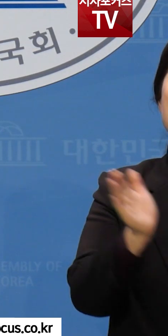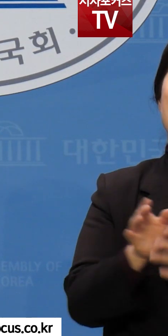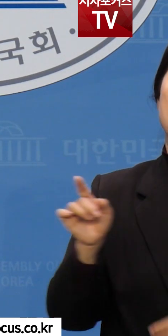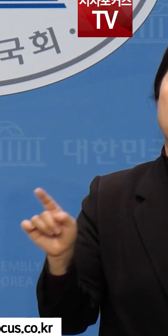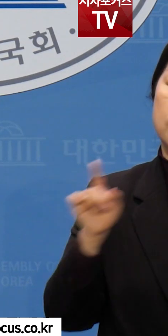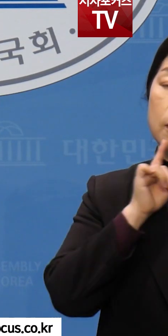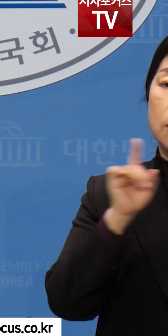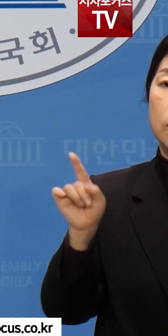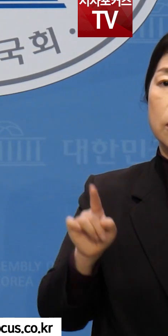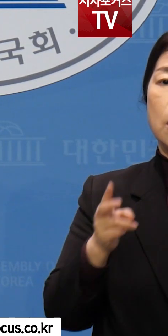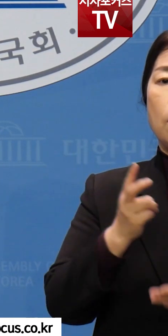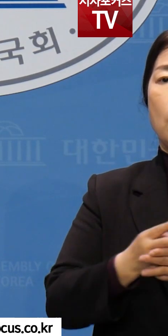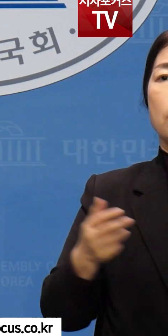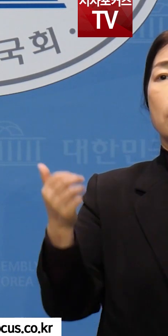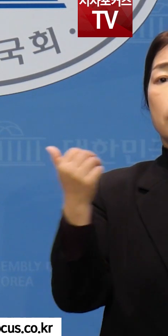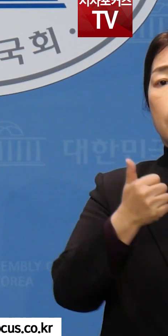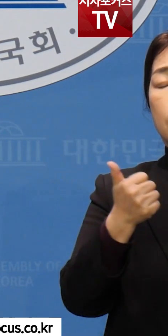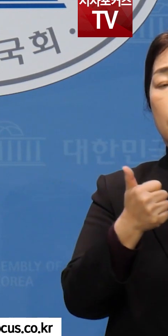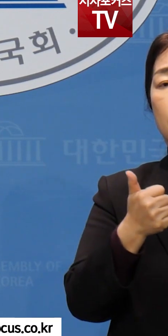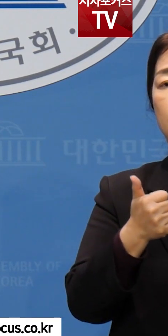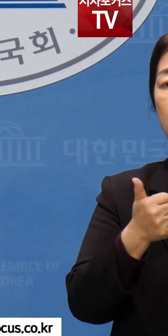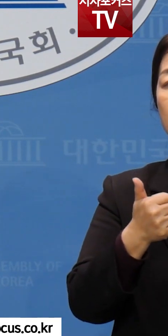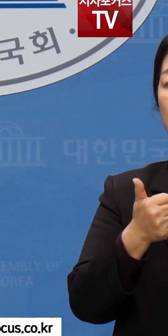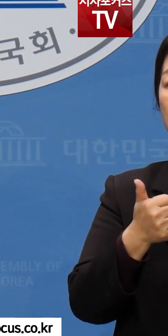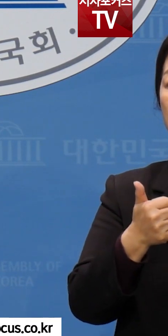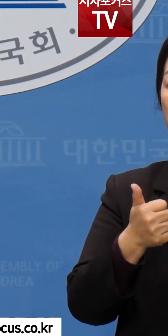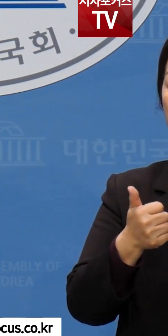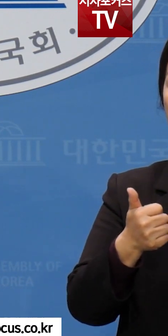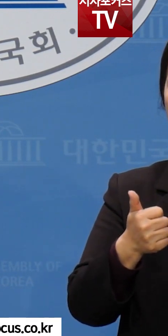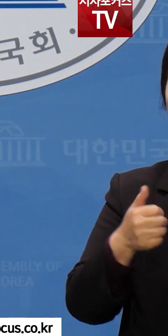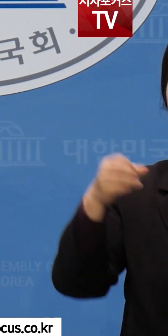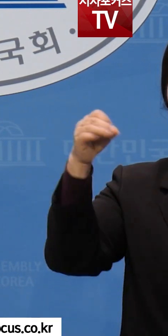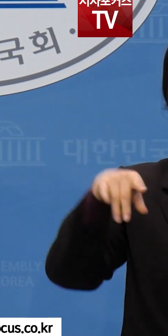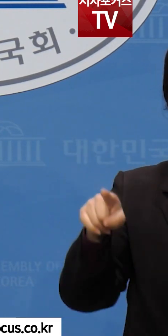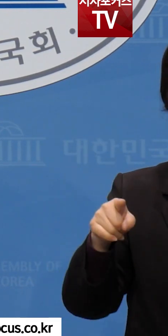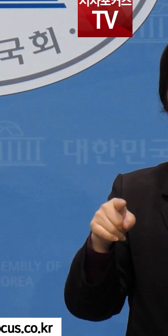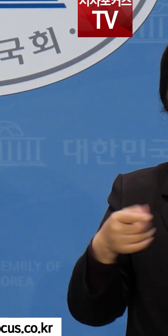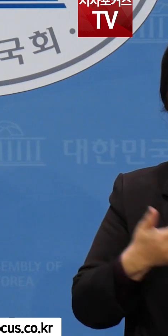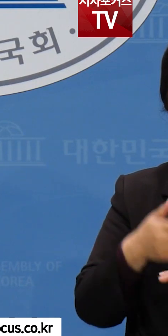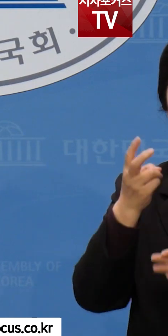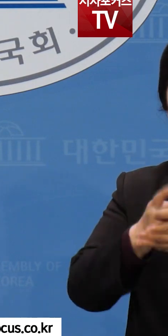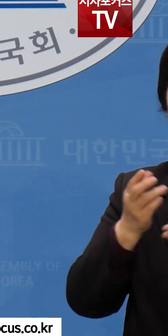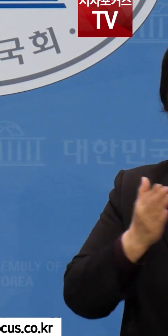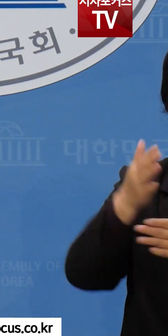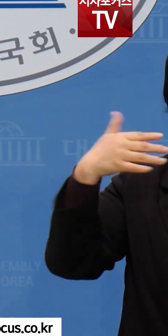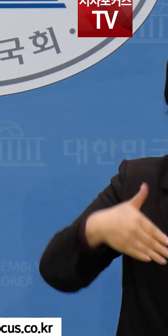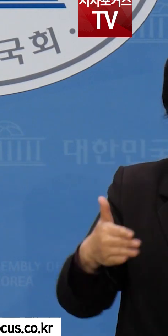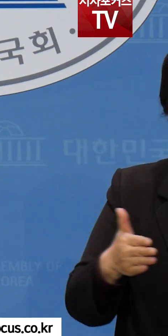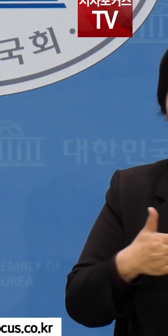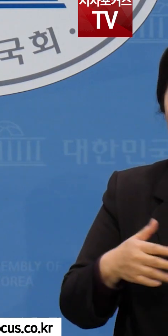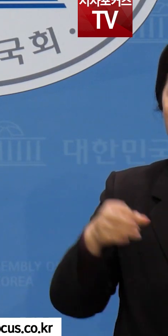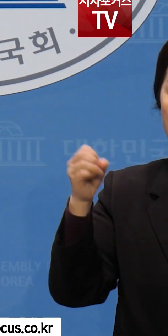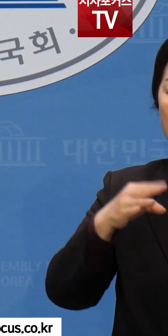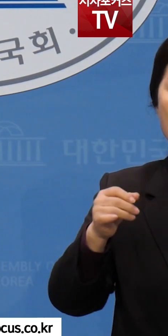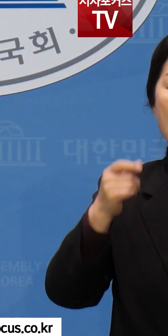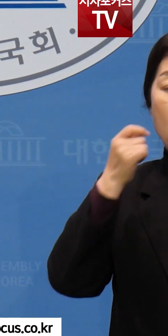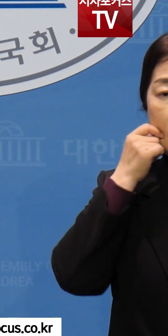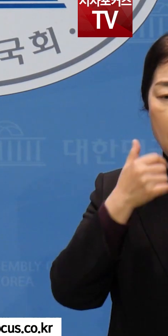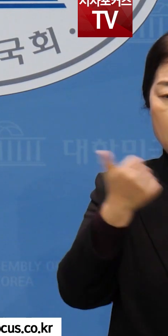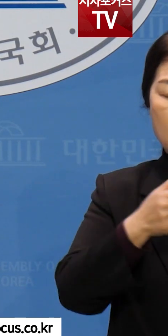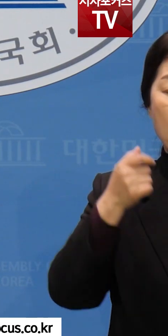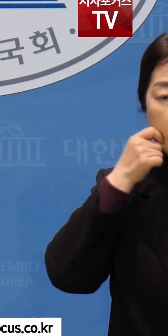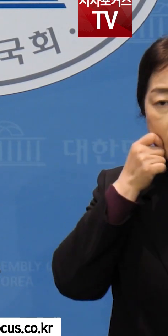민주당은 법사위에서 강주각의원법이 통과되지 않아 논의할 수 없다는 앞뒤가 맞지